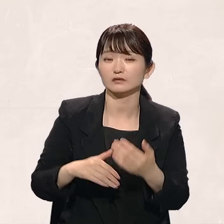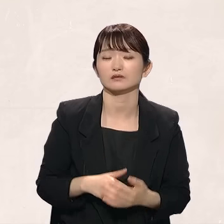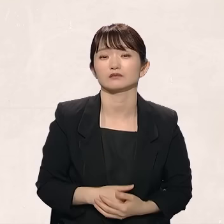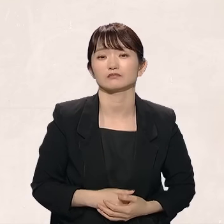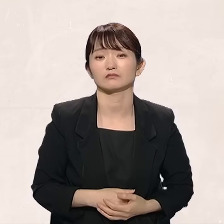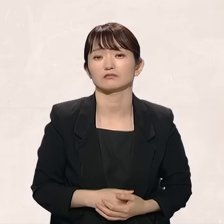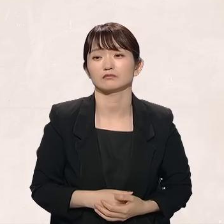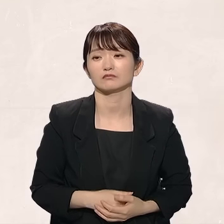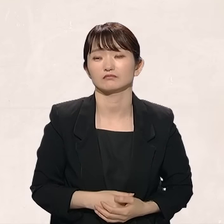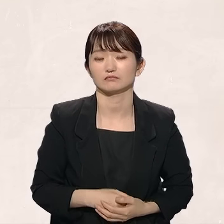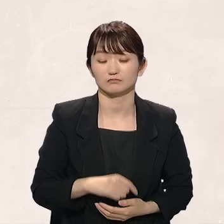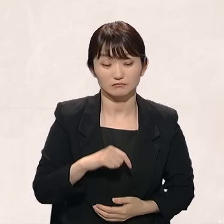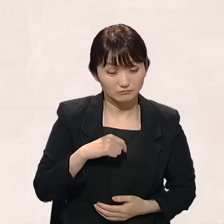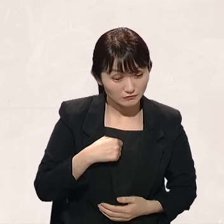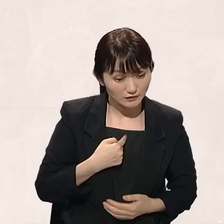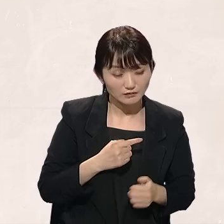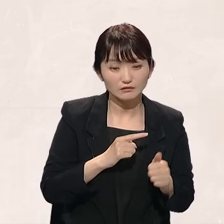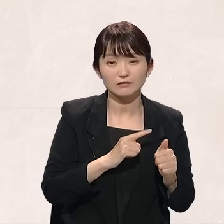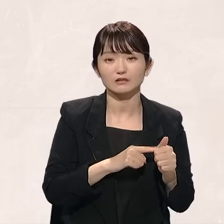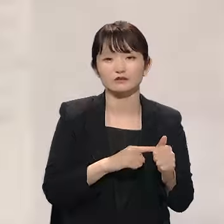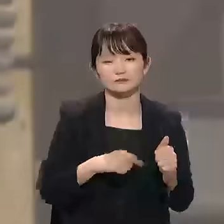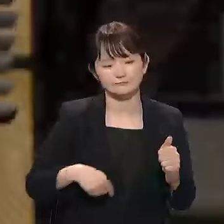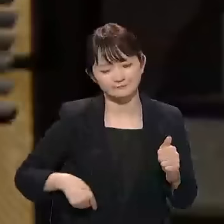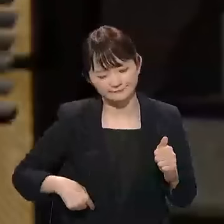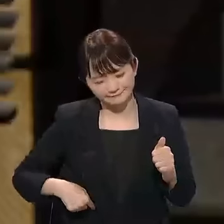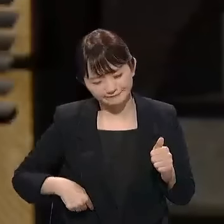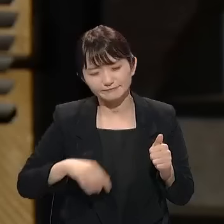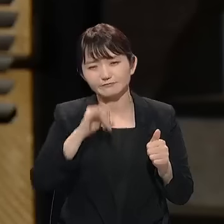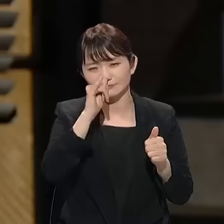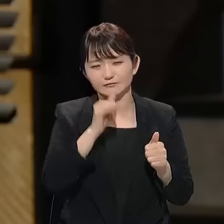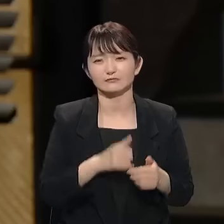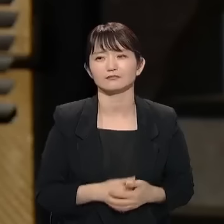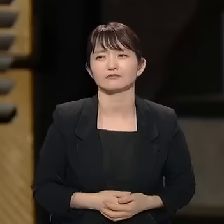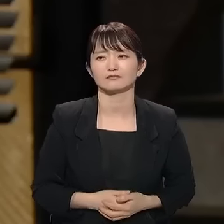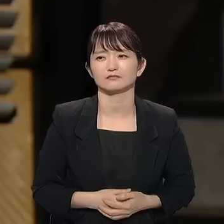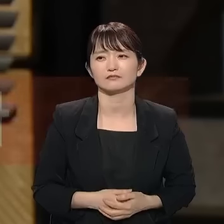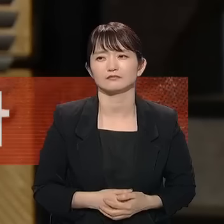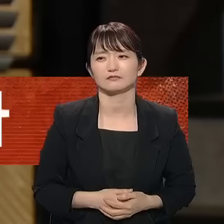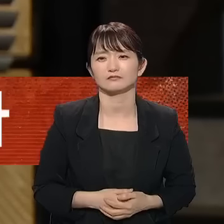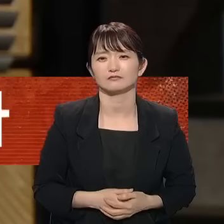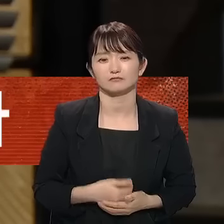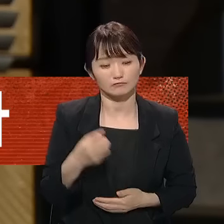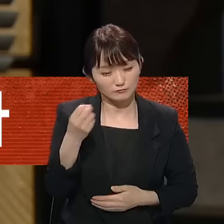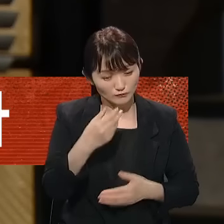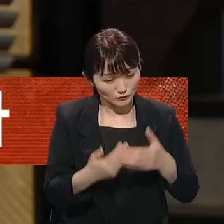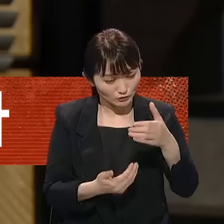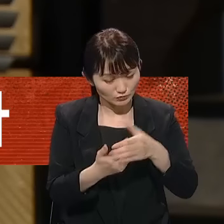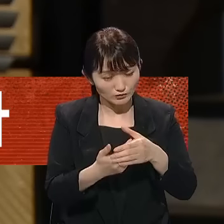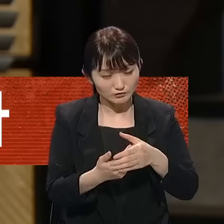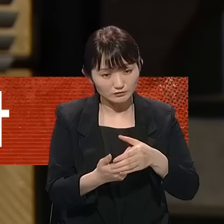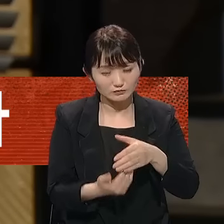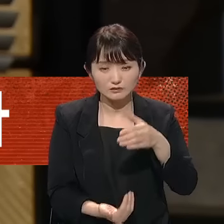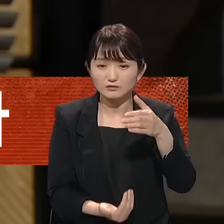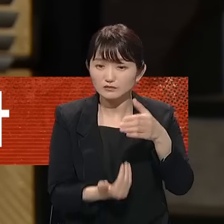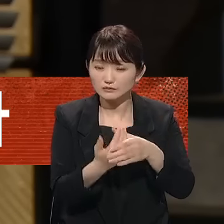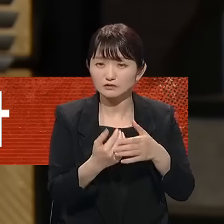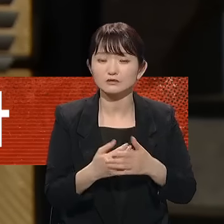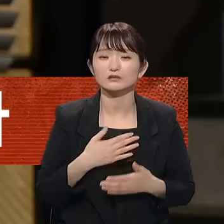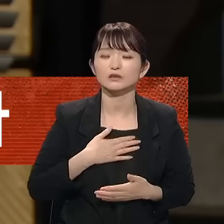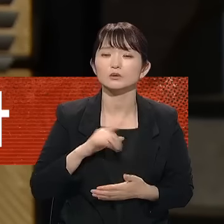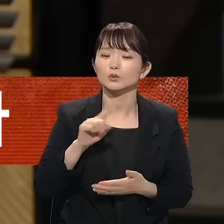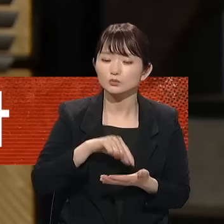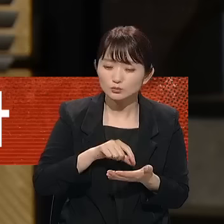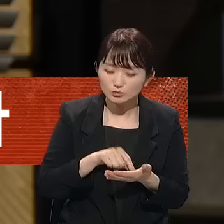했습니다. 자기는 그래도 이 좀 양심이 있는 사람이다. 그러니까 흔한 사고인데 나는 나름대로 할 만큼을